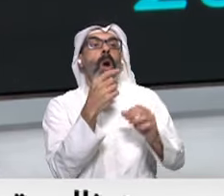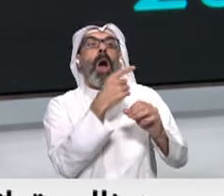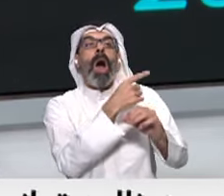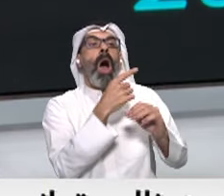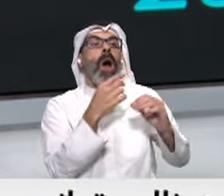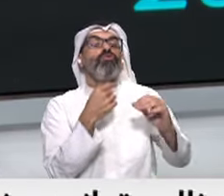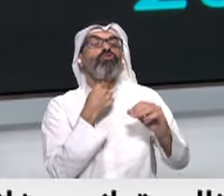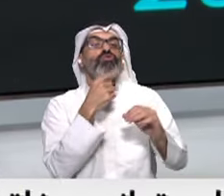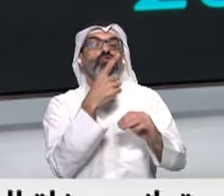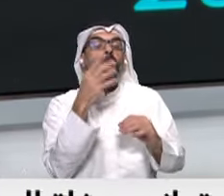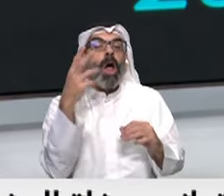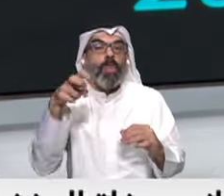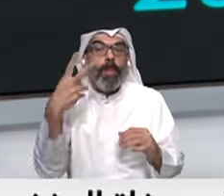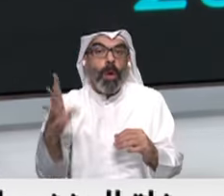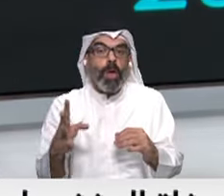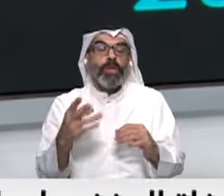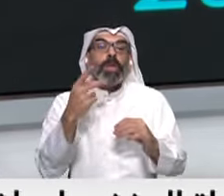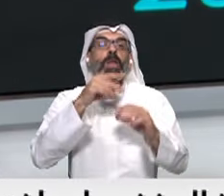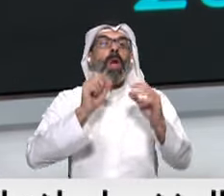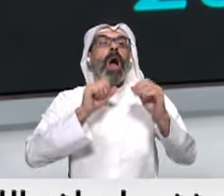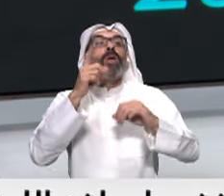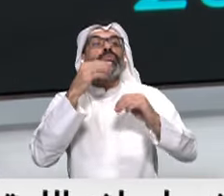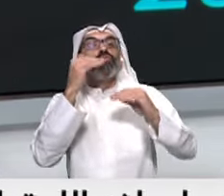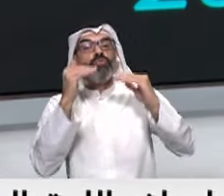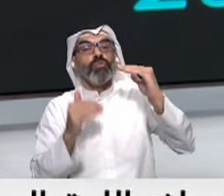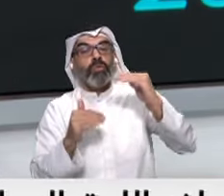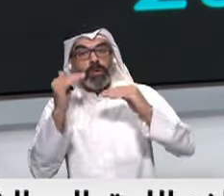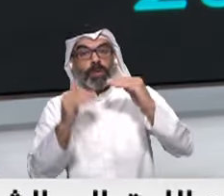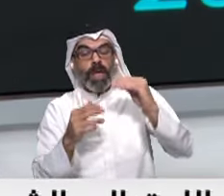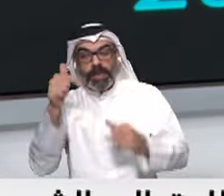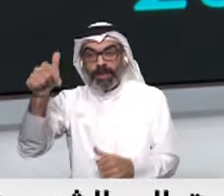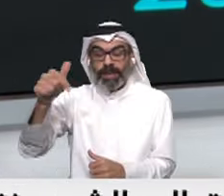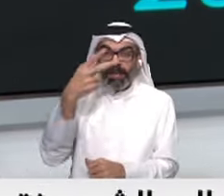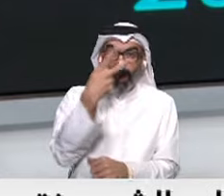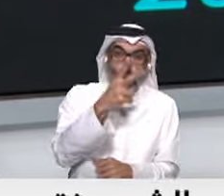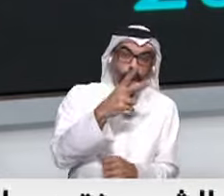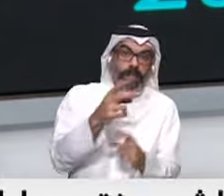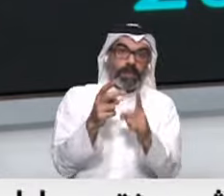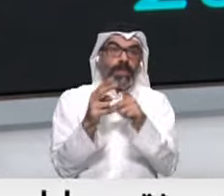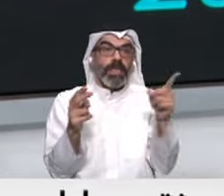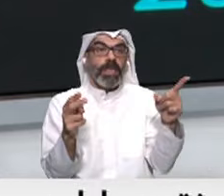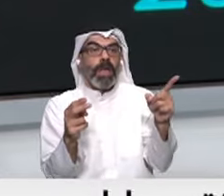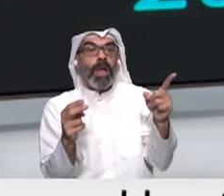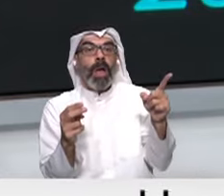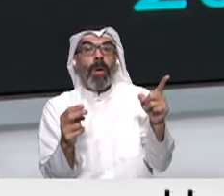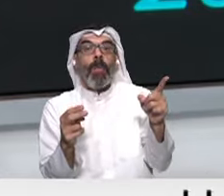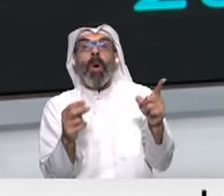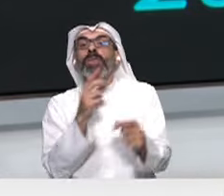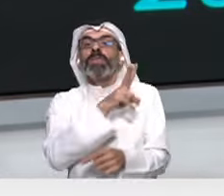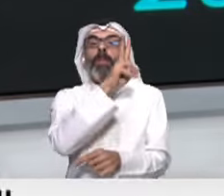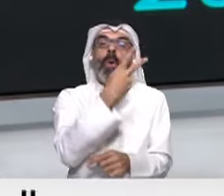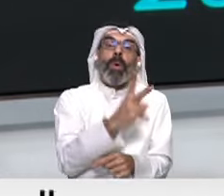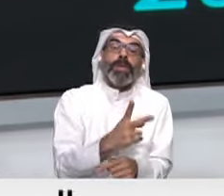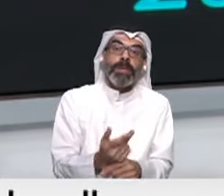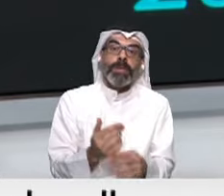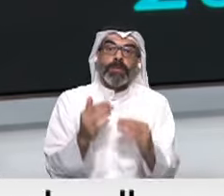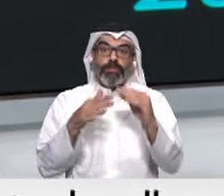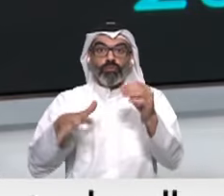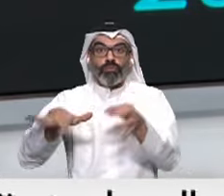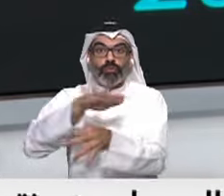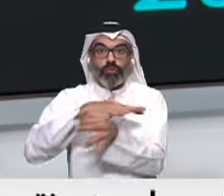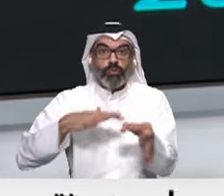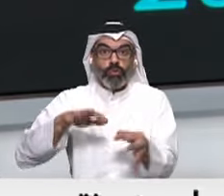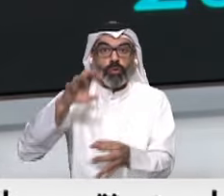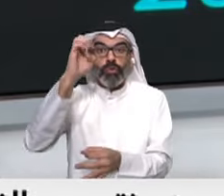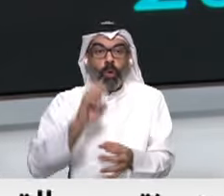المناطق الساحليه فتتراوح درجات الحراره هناك ما بين 26 الى 27 درجه مئويه جزرنا الجنوبيه كبر جارو